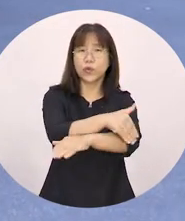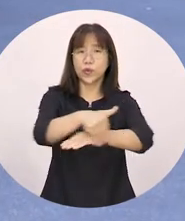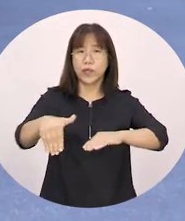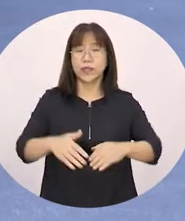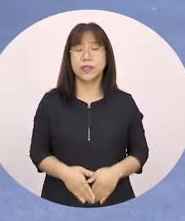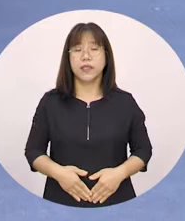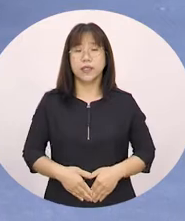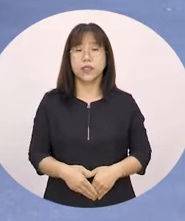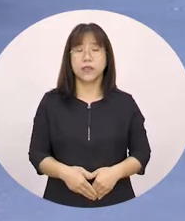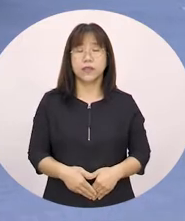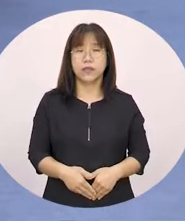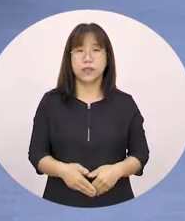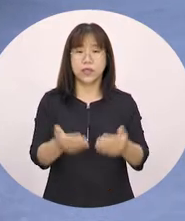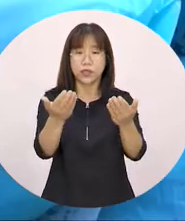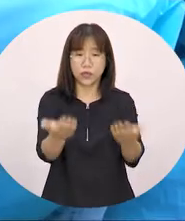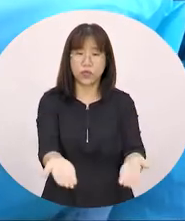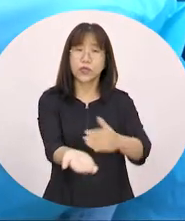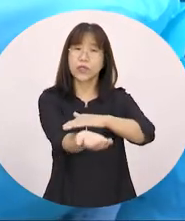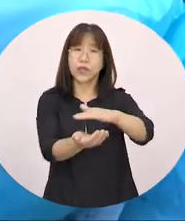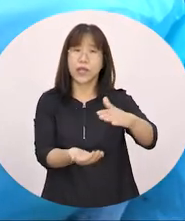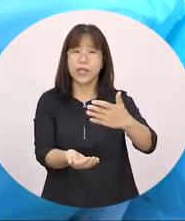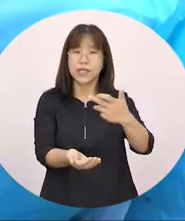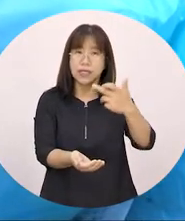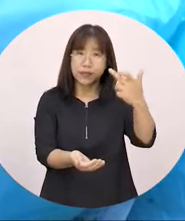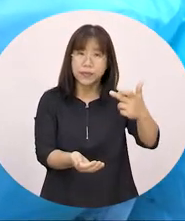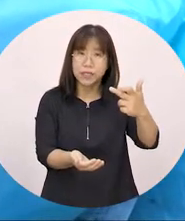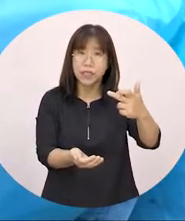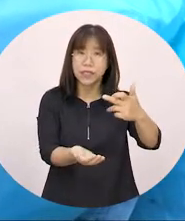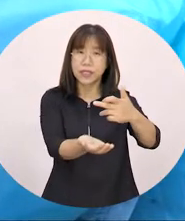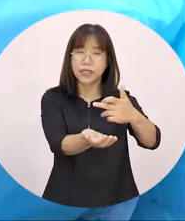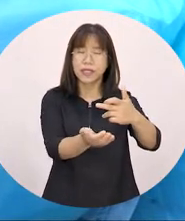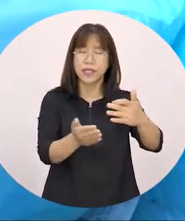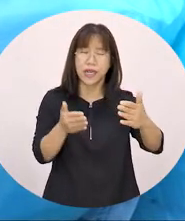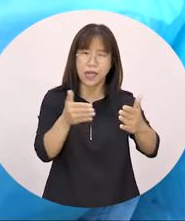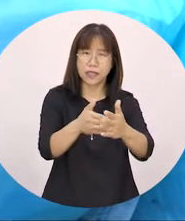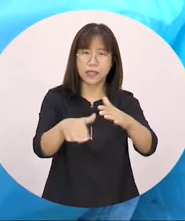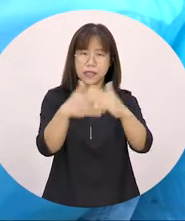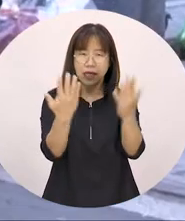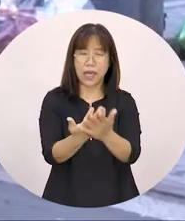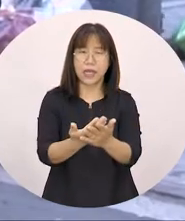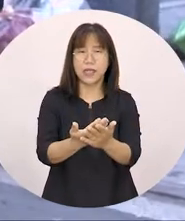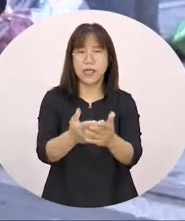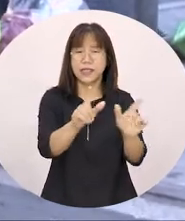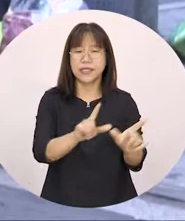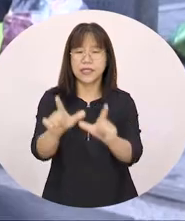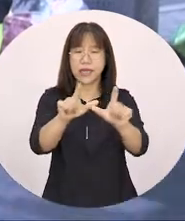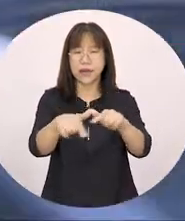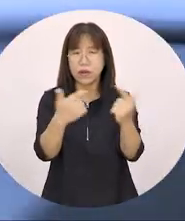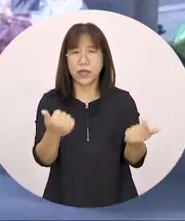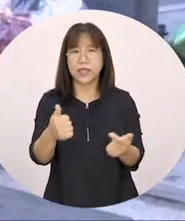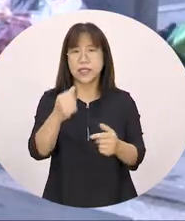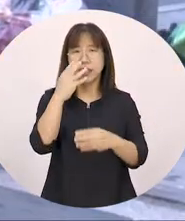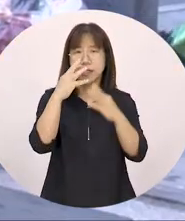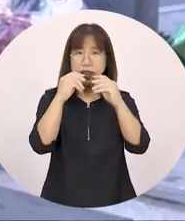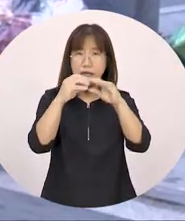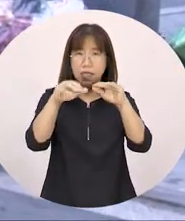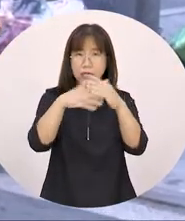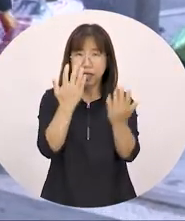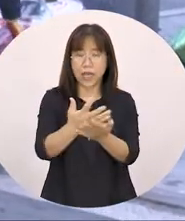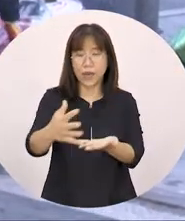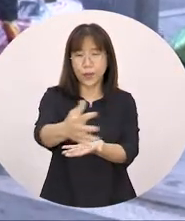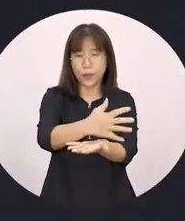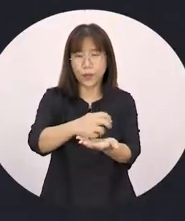대처 합니다 특히 연휴 전날인 17일 까지 생활 폐기물 수가 강화 와 집중 청소를 실시하고